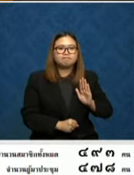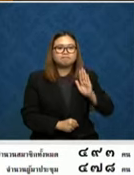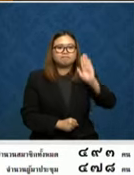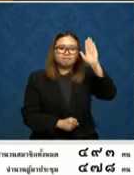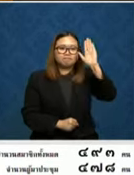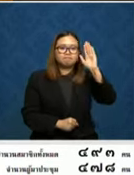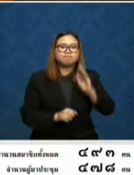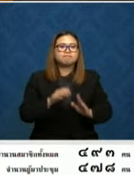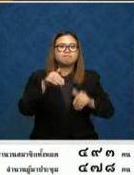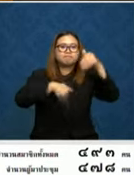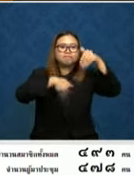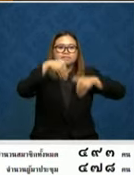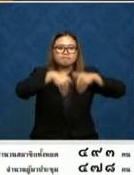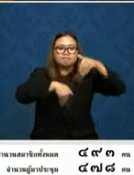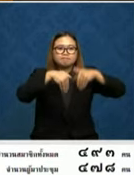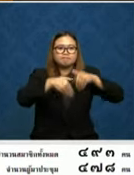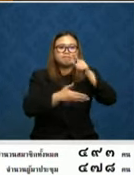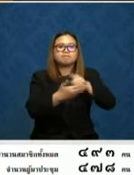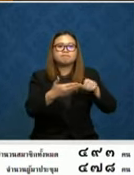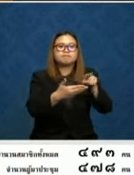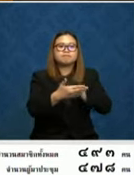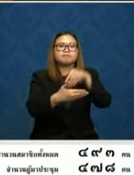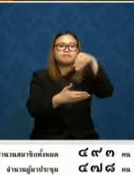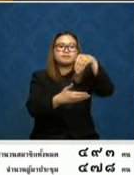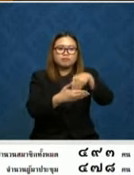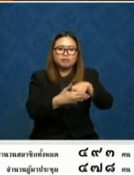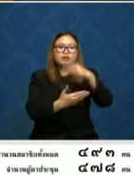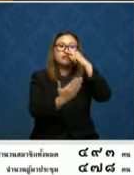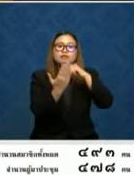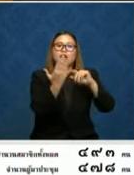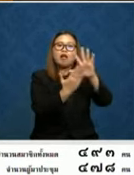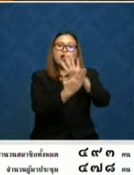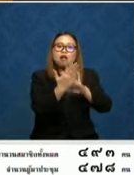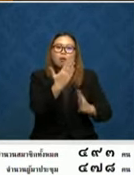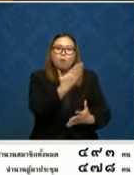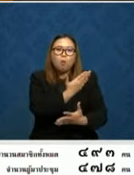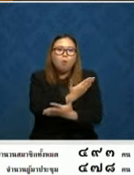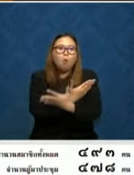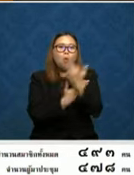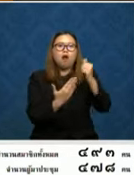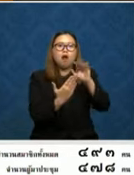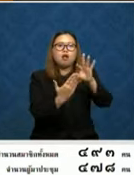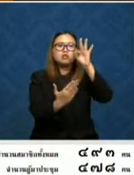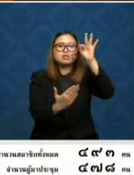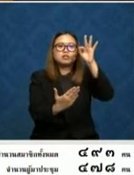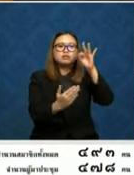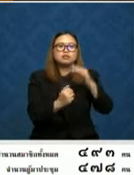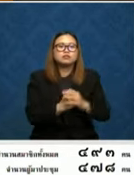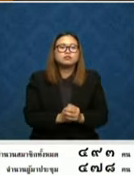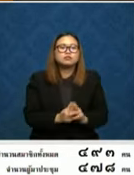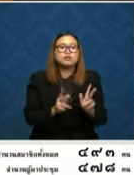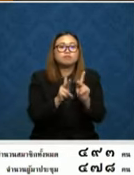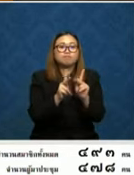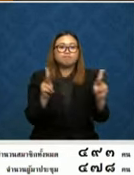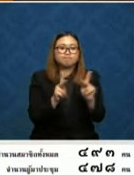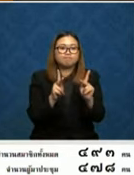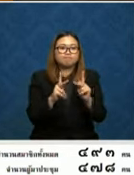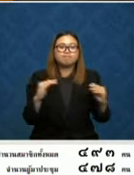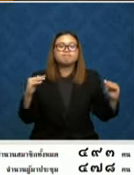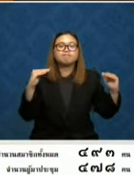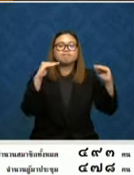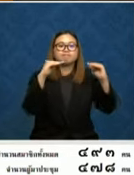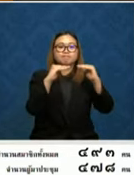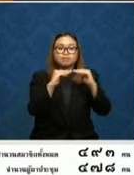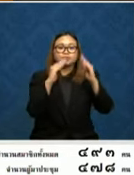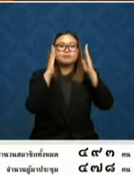เชื่อมั่นว่าประเทศไทยมีโอกาสในการที่จะได้รับเลือกให้เป็นหนึ่งในคณะมนตรีสิทธิมนุษยชนแห่งส